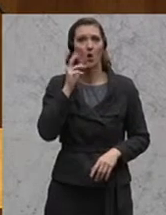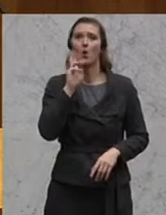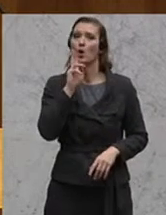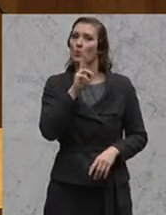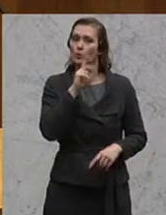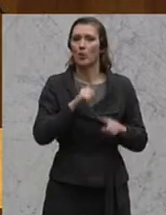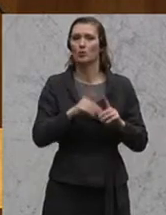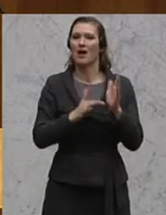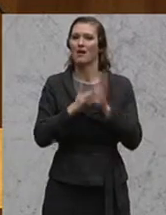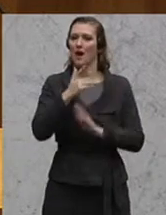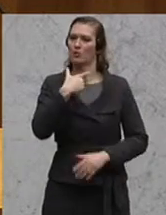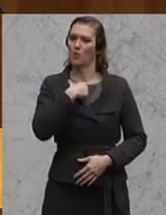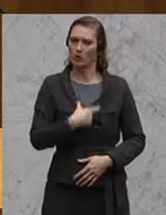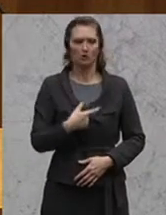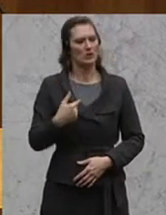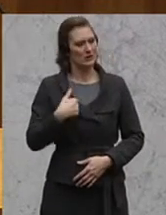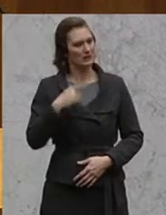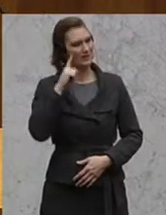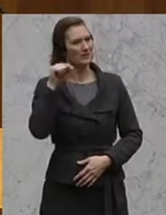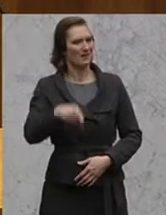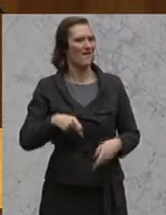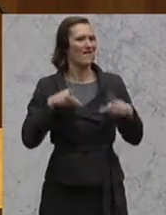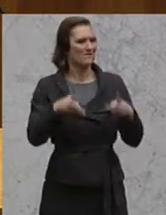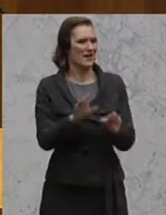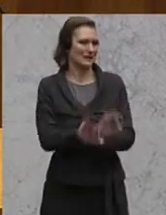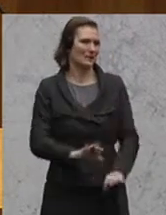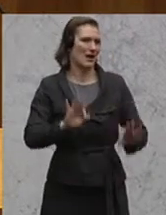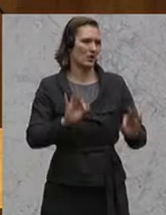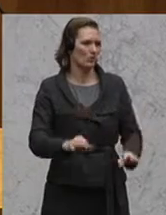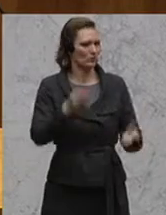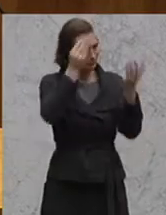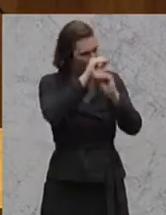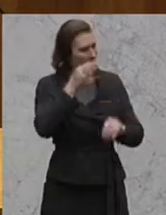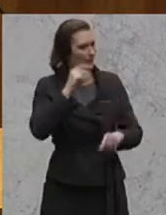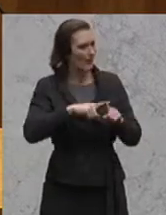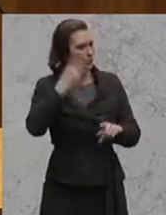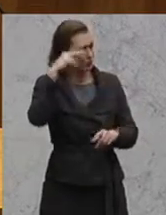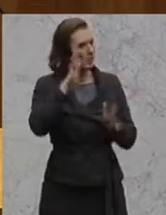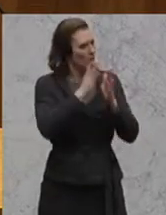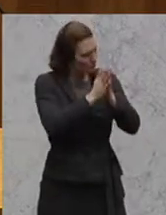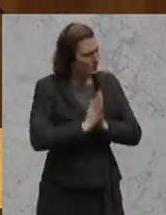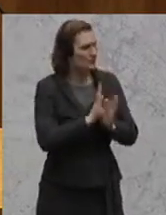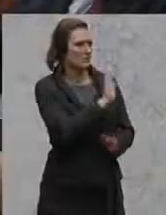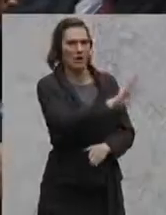bin überzeugt, dass wir hier einen guten Weg gehen. Geschätzte Damen und Herren, ich ersuche Sie um Ihre Zustimmung.